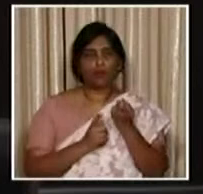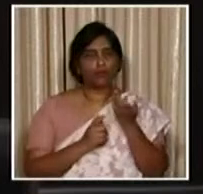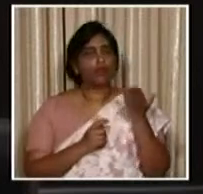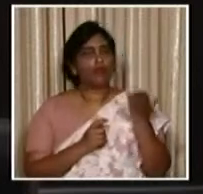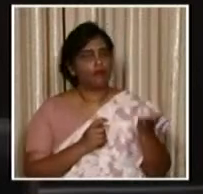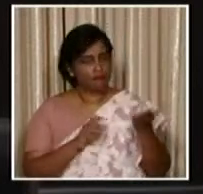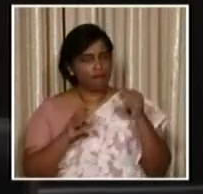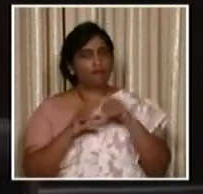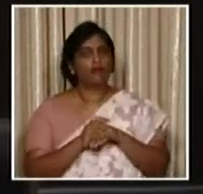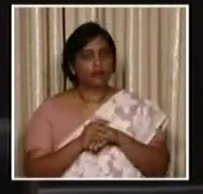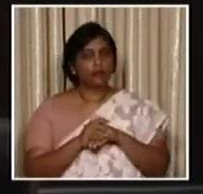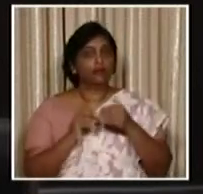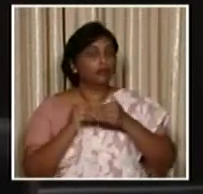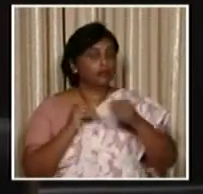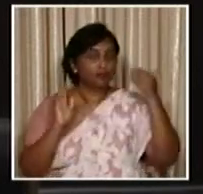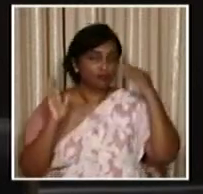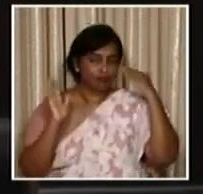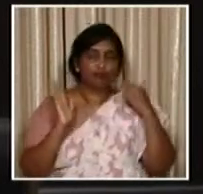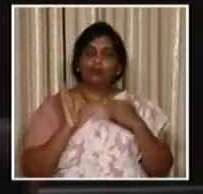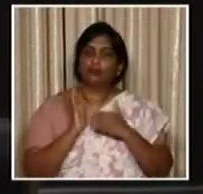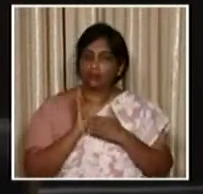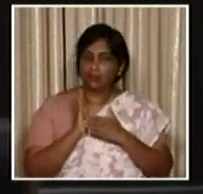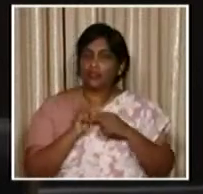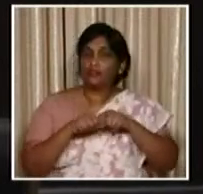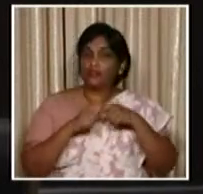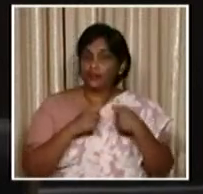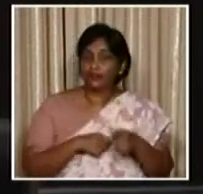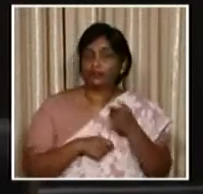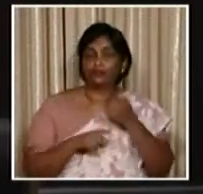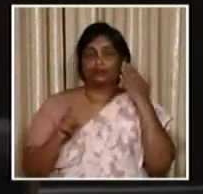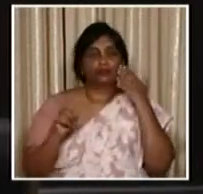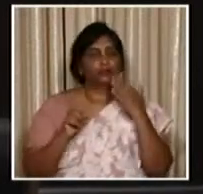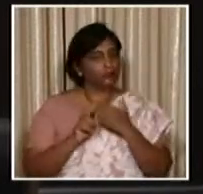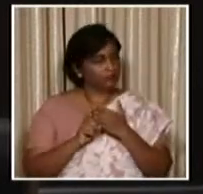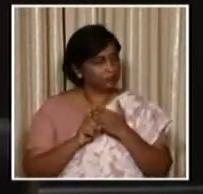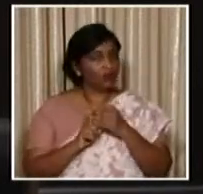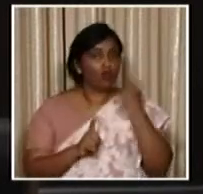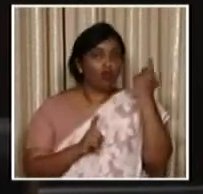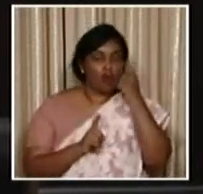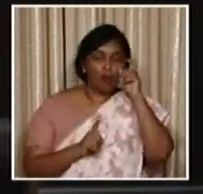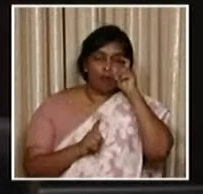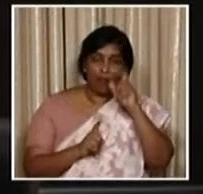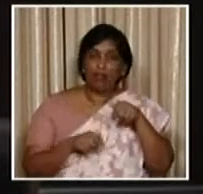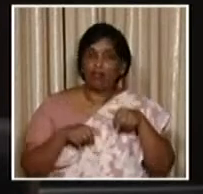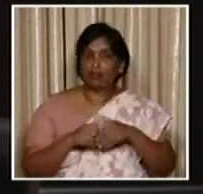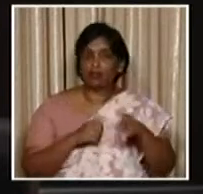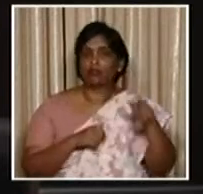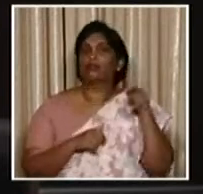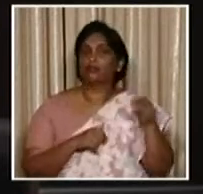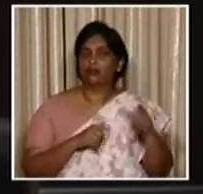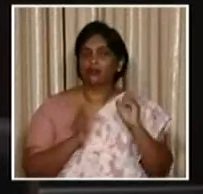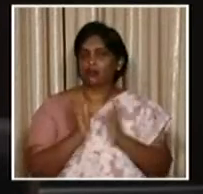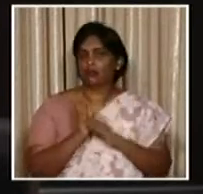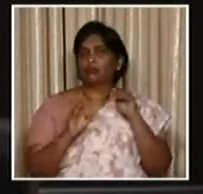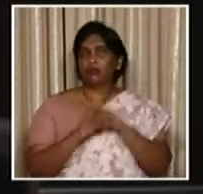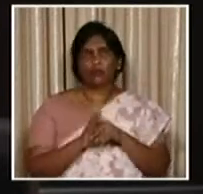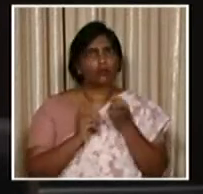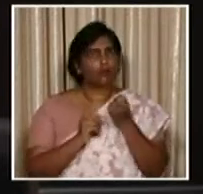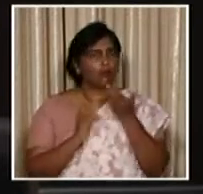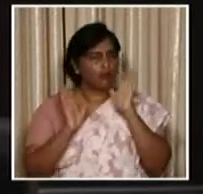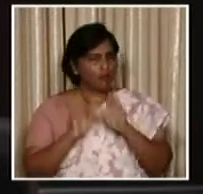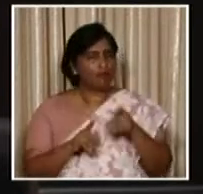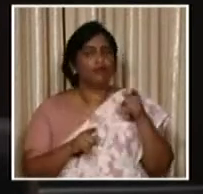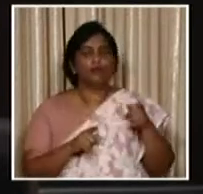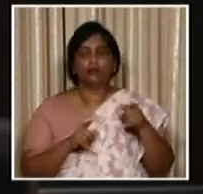සභාව තුළ තියෙනවා මේ වෙනුවෙන් වියදම් කරන්න මේ වෙනුවෙන් හොයන්න බලන්න දැනටමත් මේ සභාව තුළ ඒ කටයුතු සිද්ධ